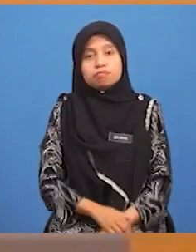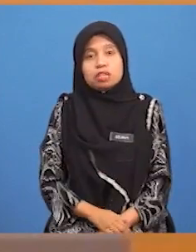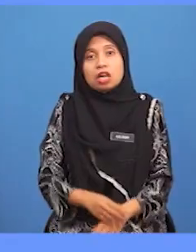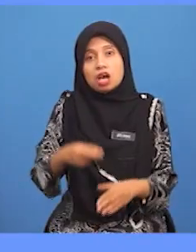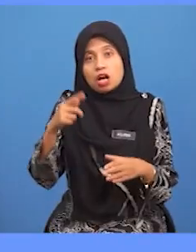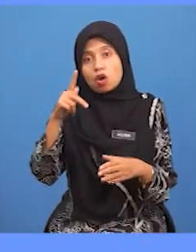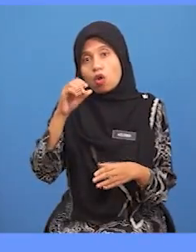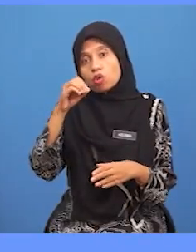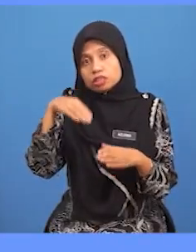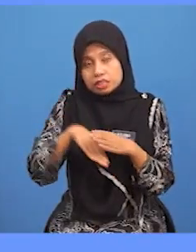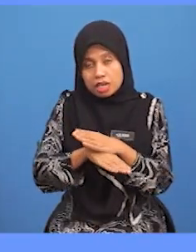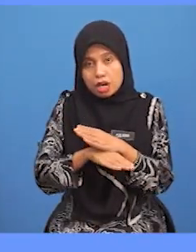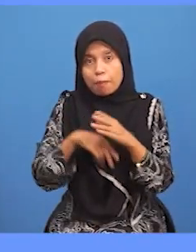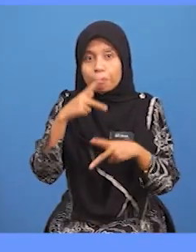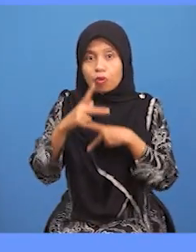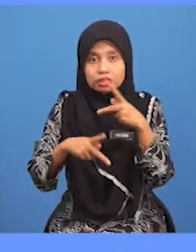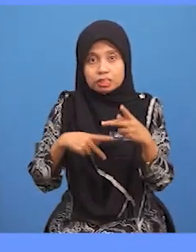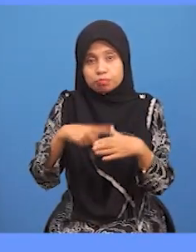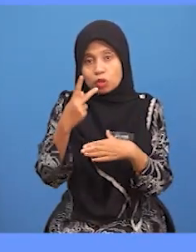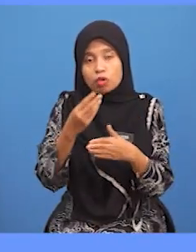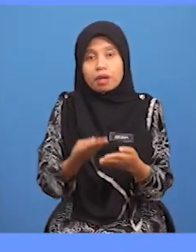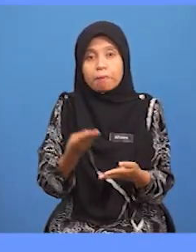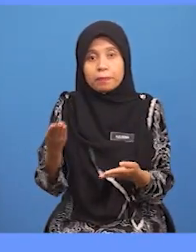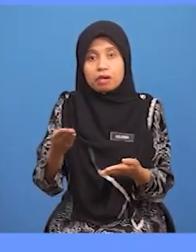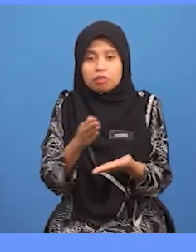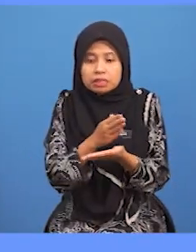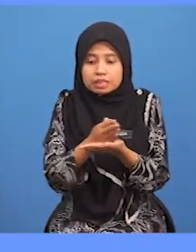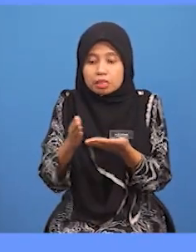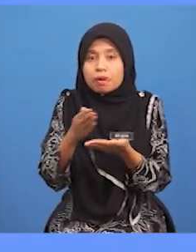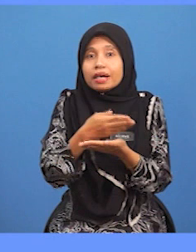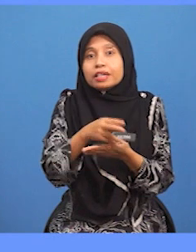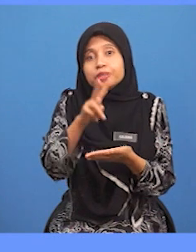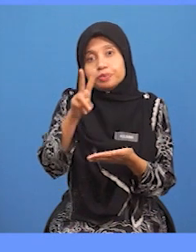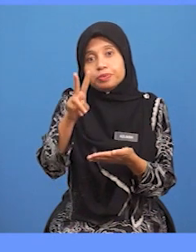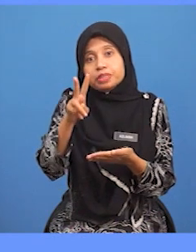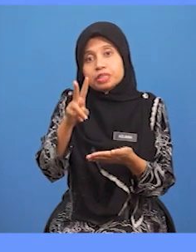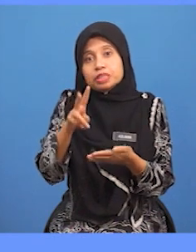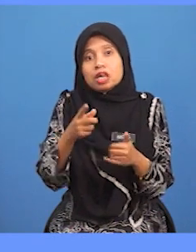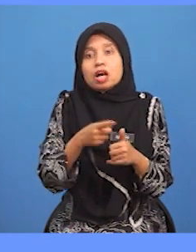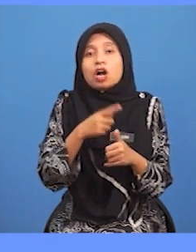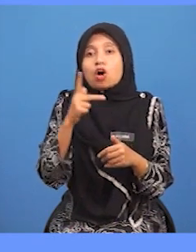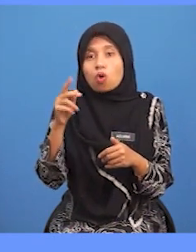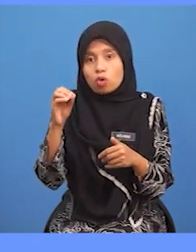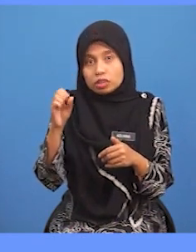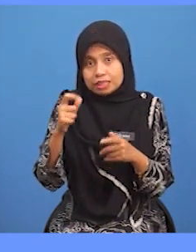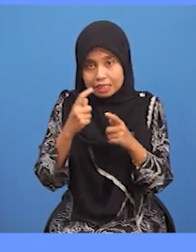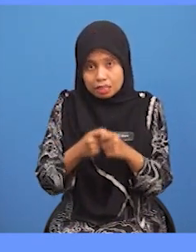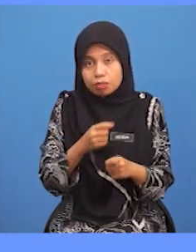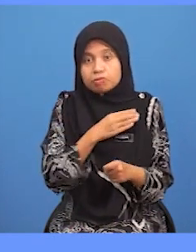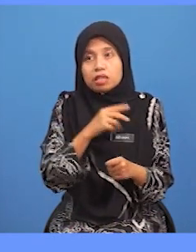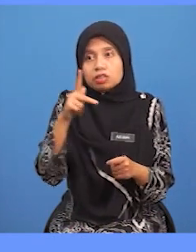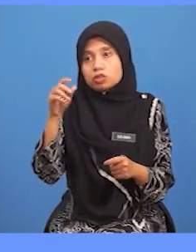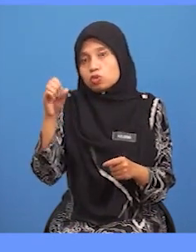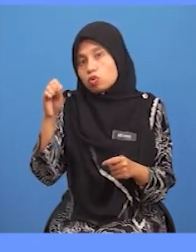Kos yang terlibat dalam proses pengeluaran barang terbahagi kepada dua, iaitu kos tetap dan kos